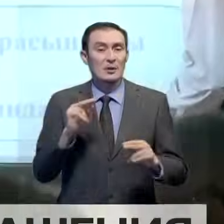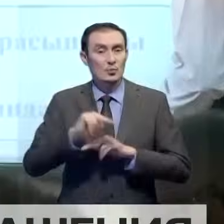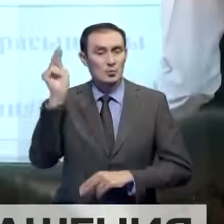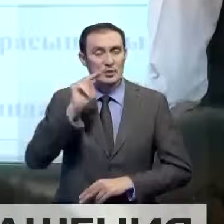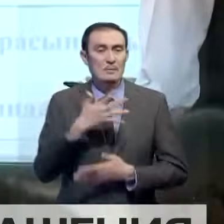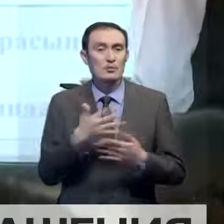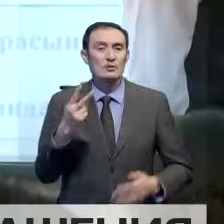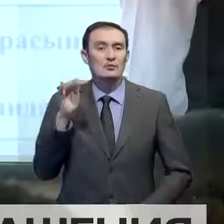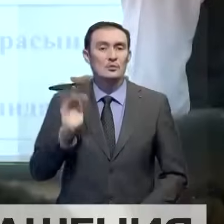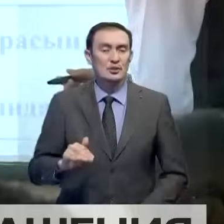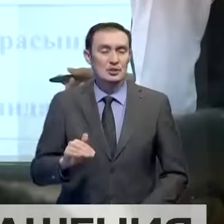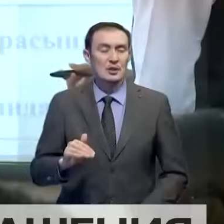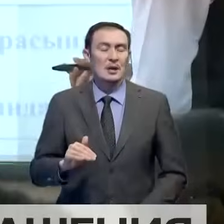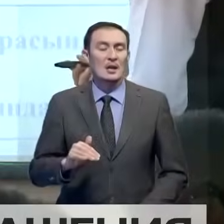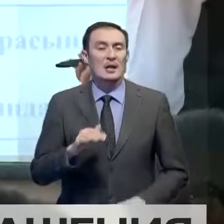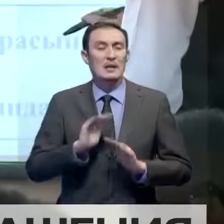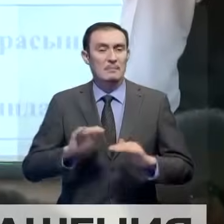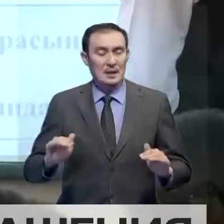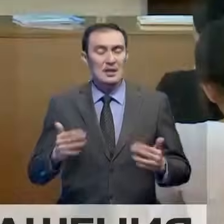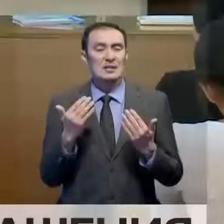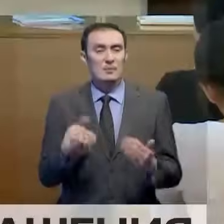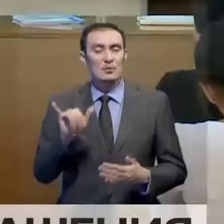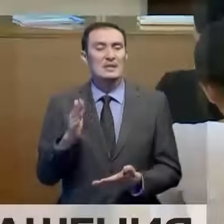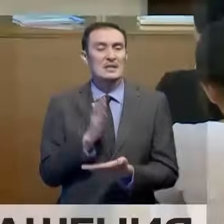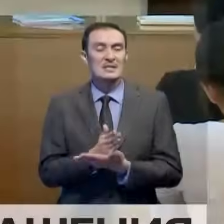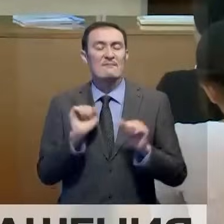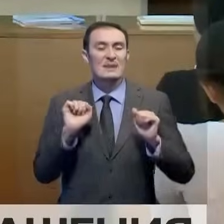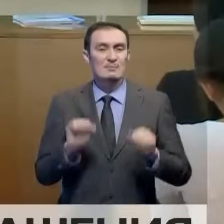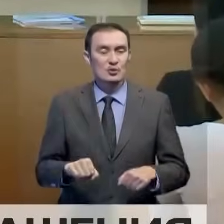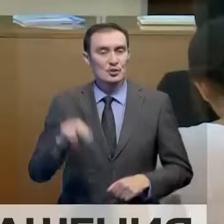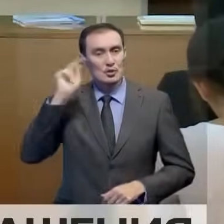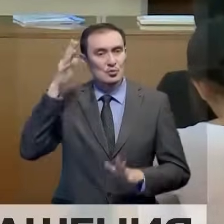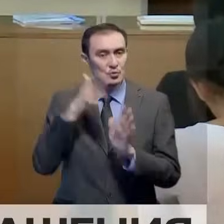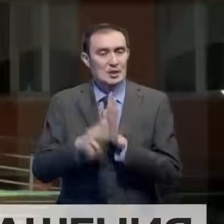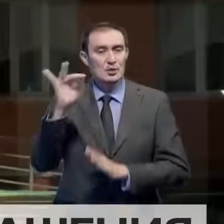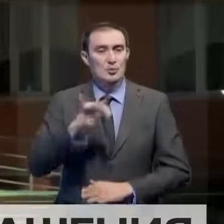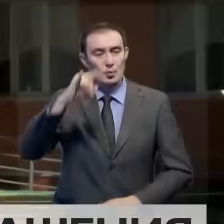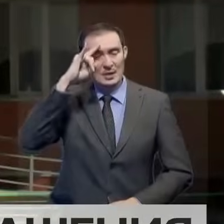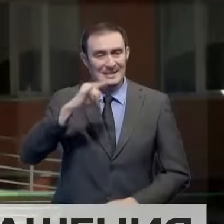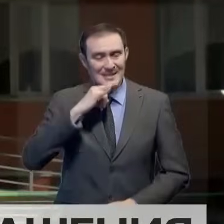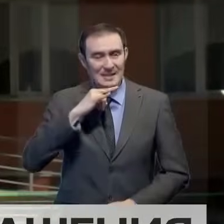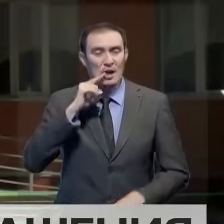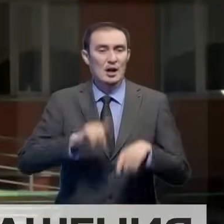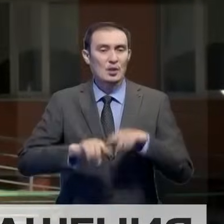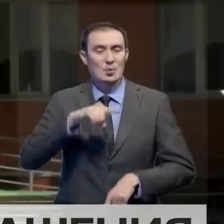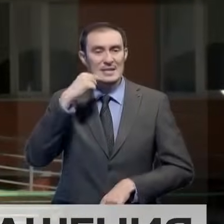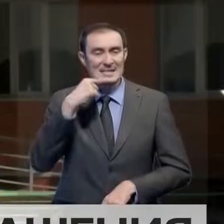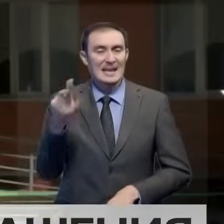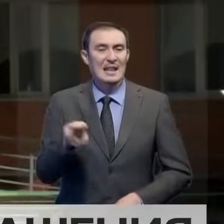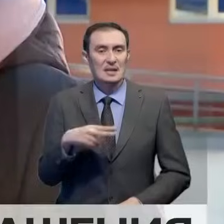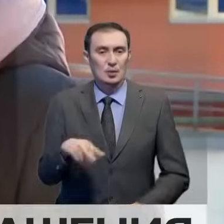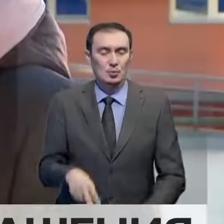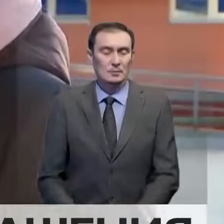получают свыше 2000 наших соотечественников. Теперь у них появилась возможность изучать историю Казахстана, родной язык и